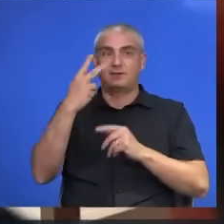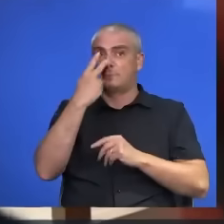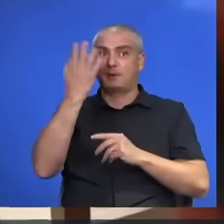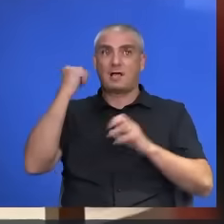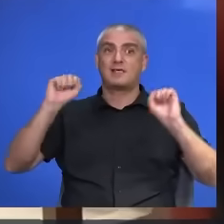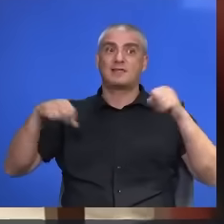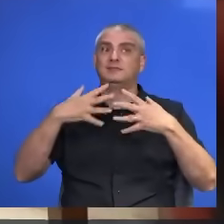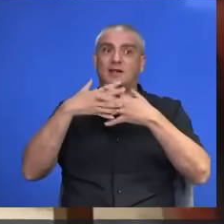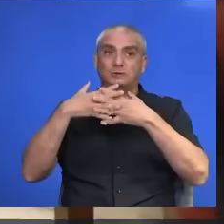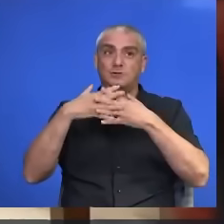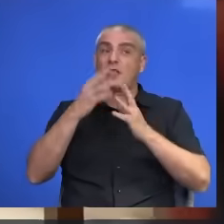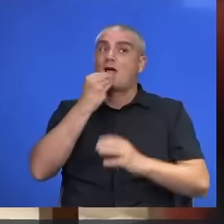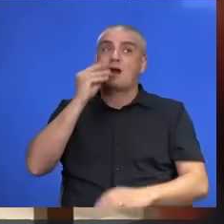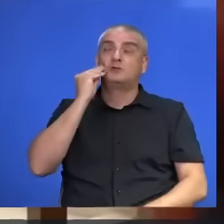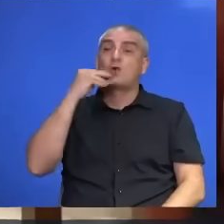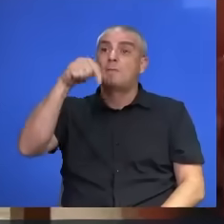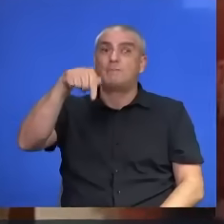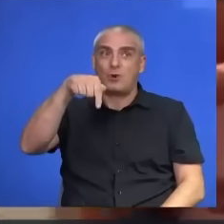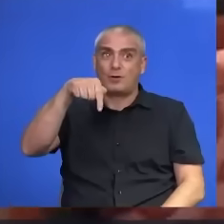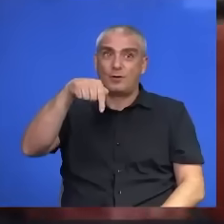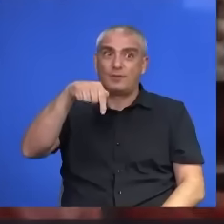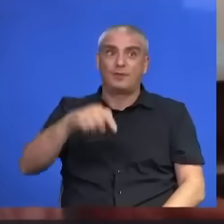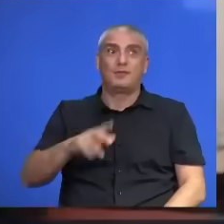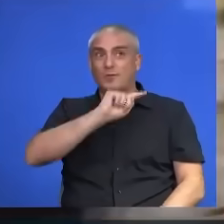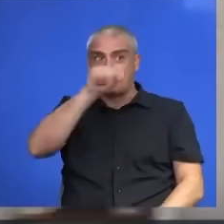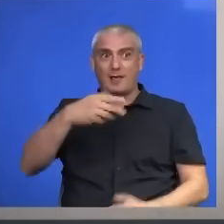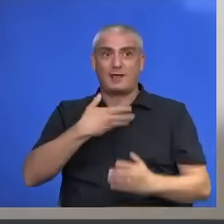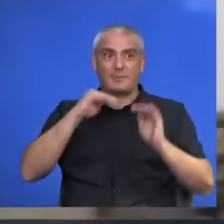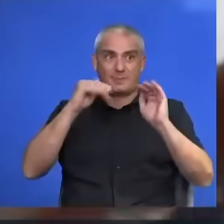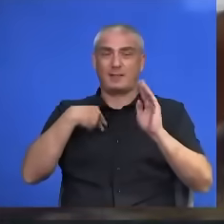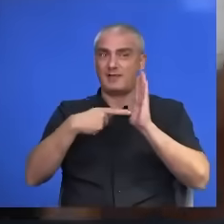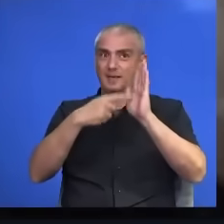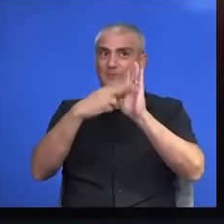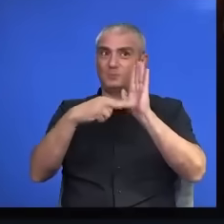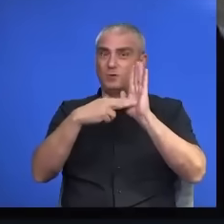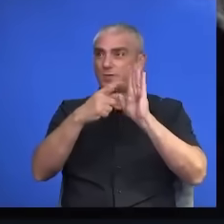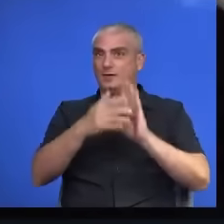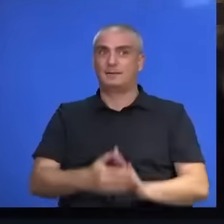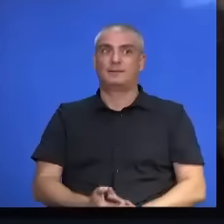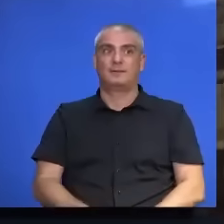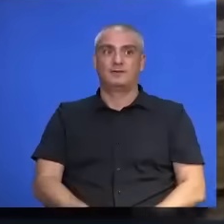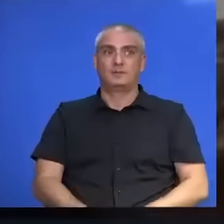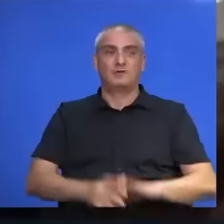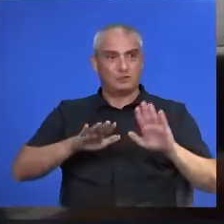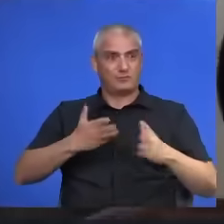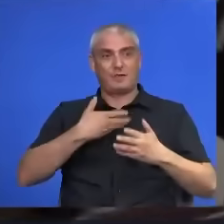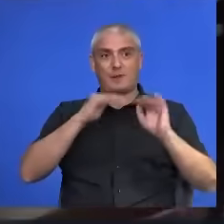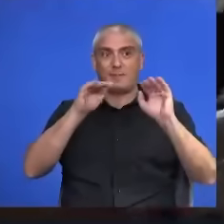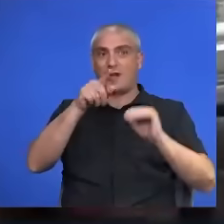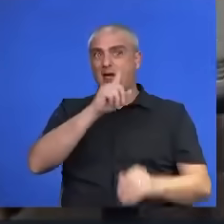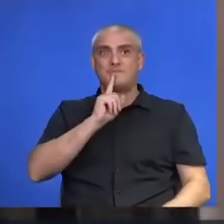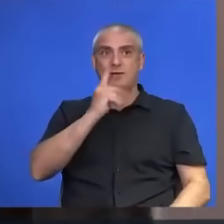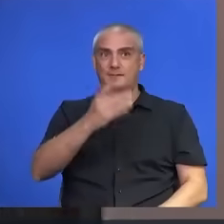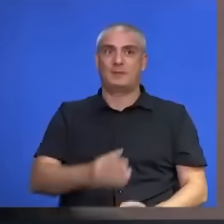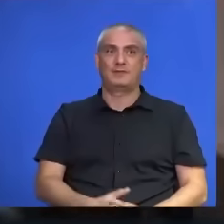הברית ואחר צהריים פה. הוא בא לקבל ברכה ונערך עם את התמונה. הוא ישב פה לקבל מנה ברכה.